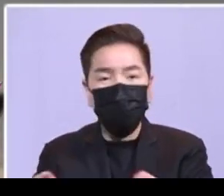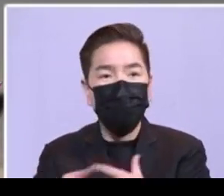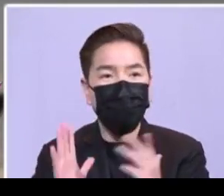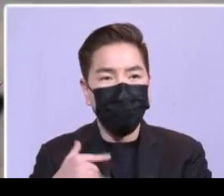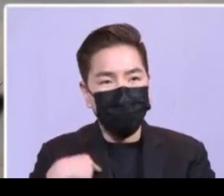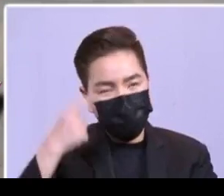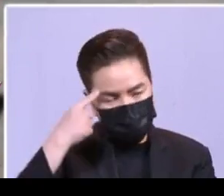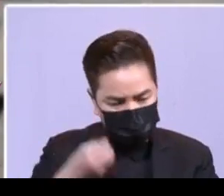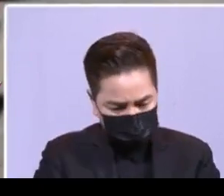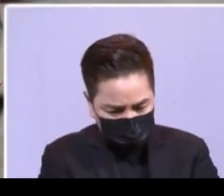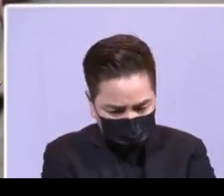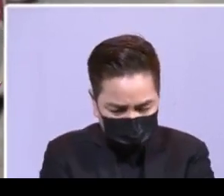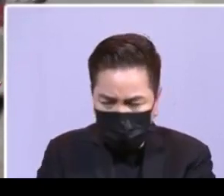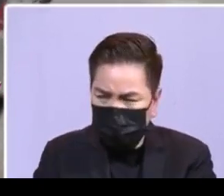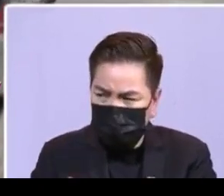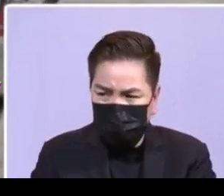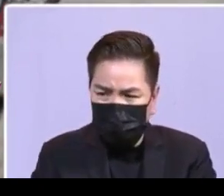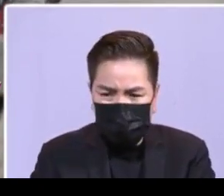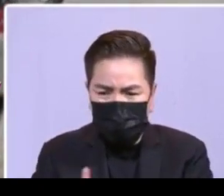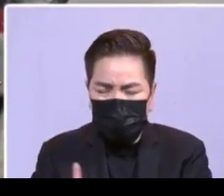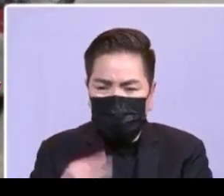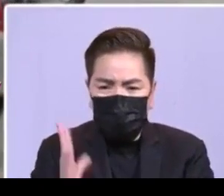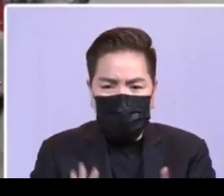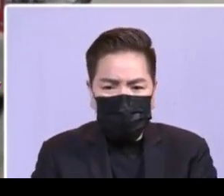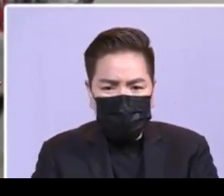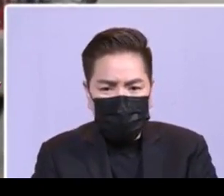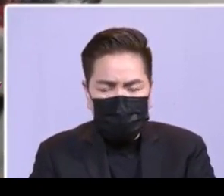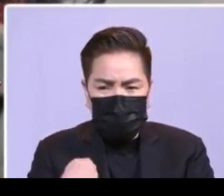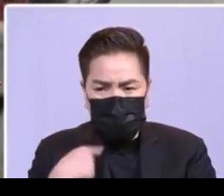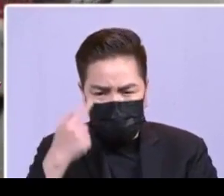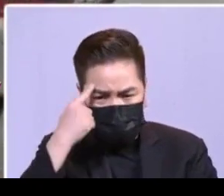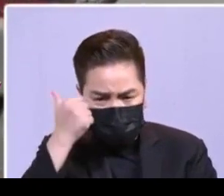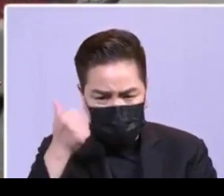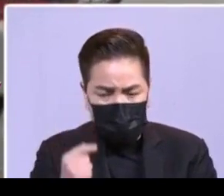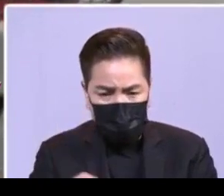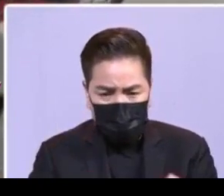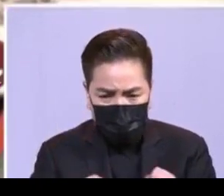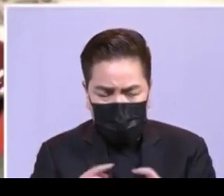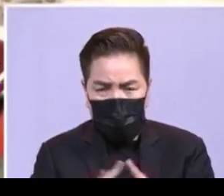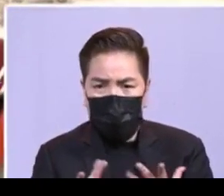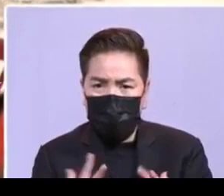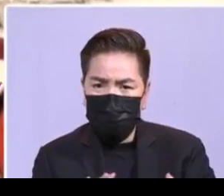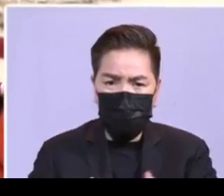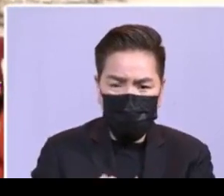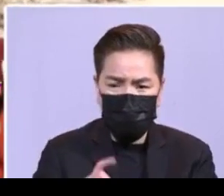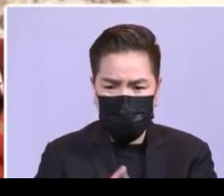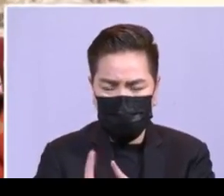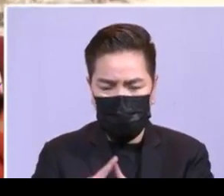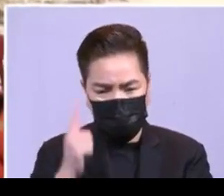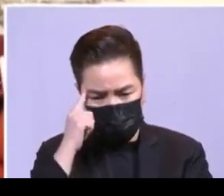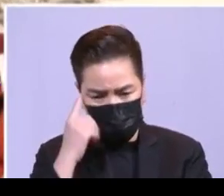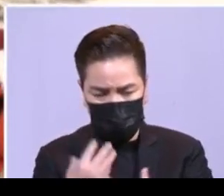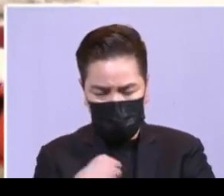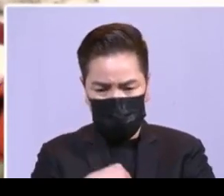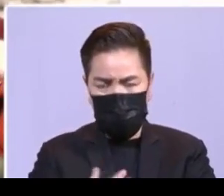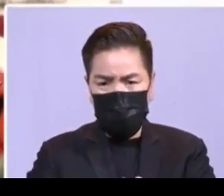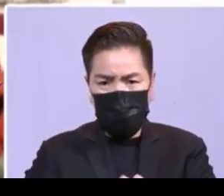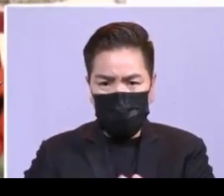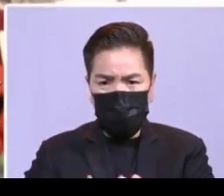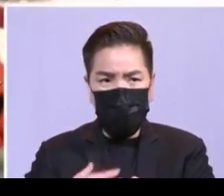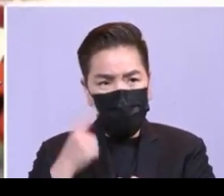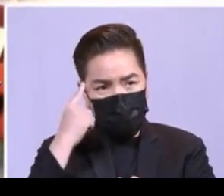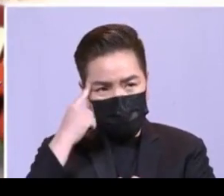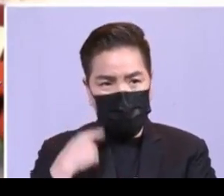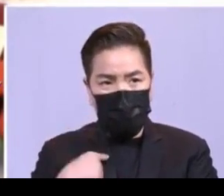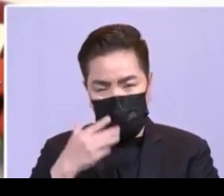มความคิดกันว่าจะทำอย่างไรให้คนที่ขับรถผ่านไปผ่านมาเนี่ยอย่างน้อยเนี่ยนะฮะได้มีการสะกิดใจบ้าง